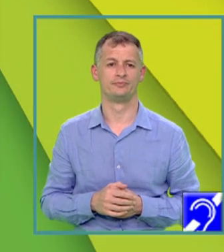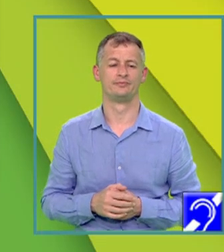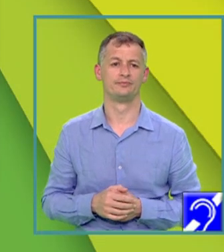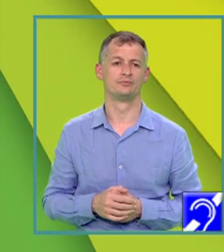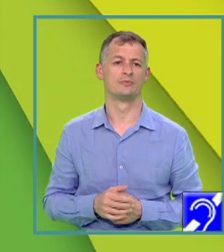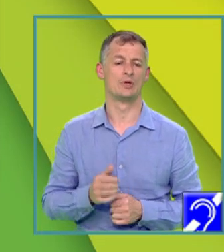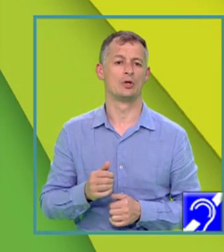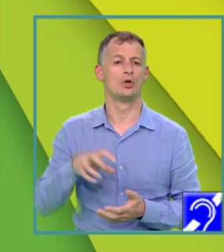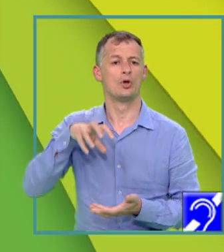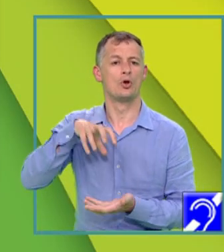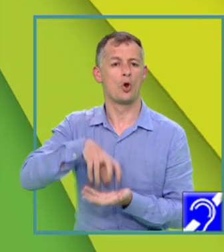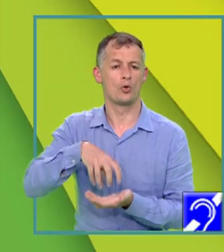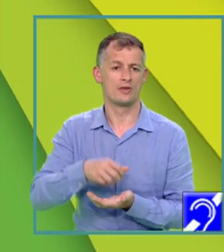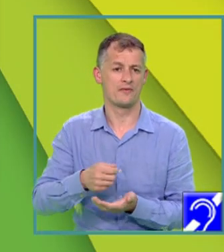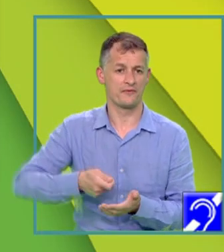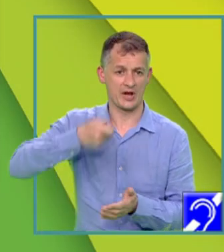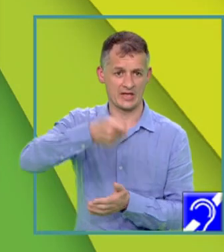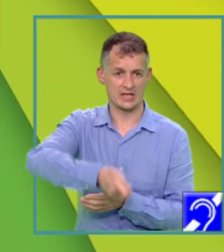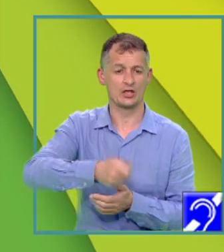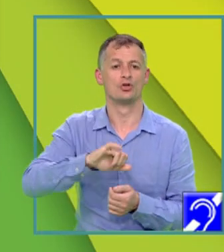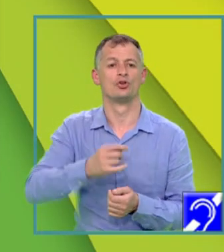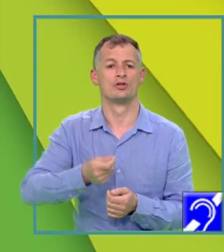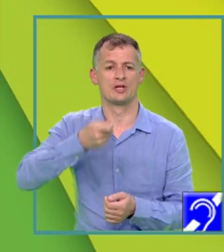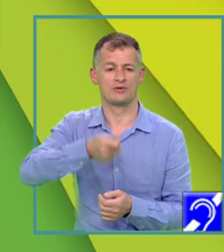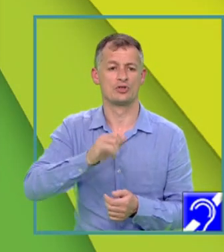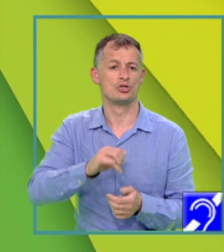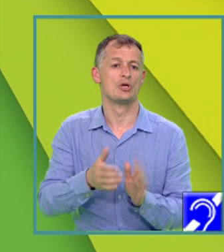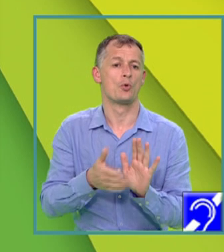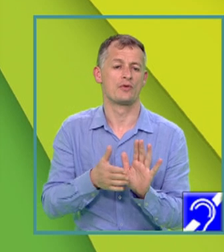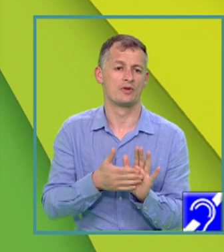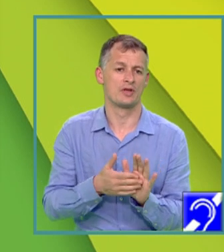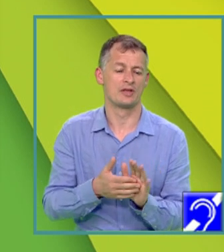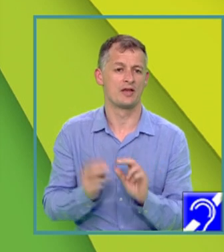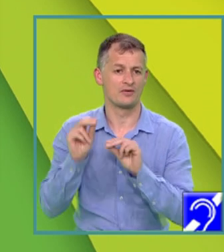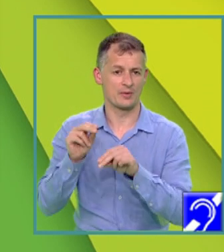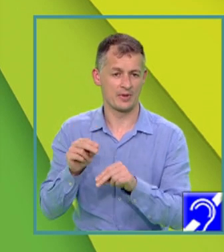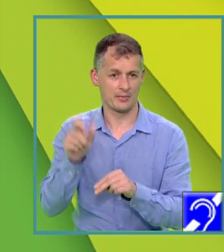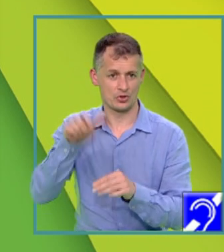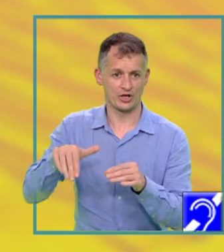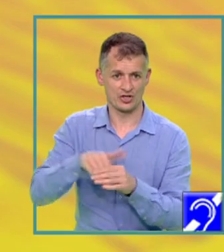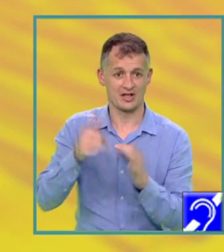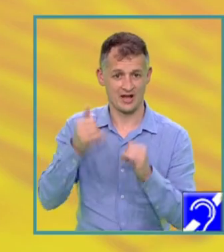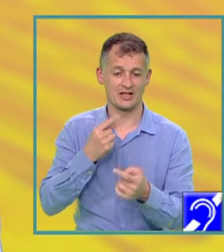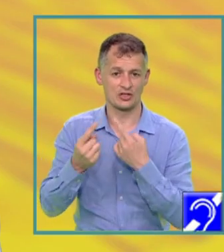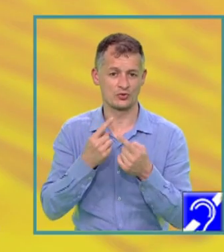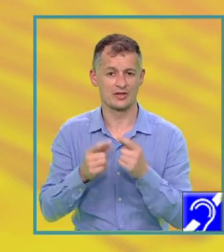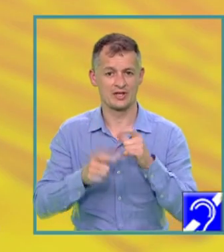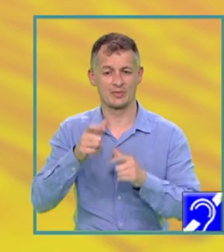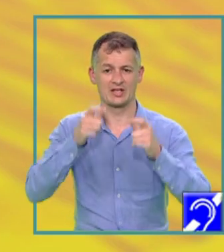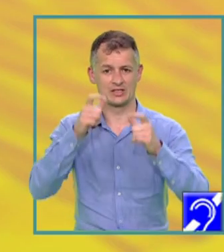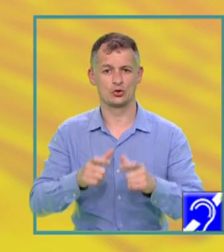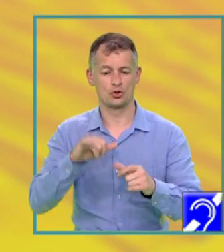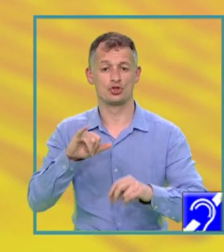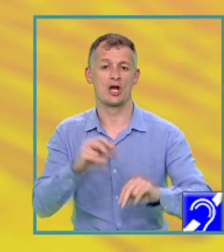de finanțare și modalitățile de motivare a angajaților. Dragi elevi, astăzi am discutat despre instituții